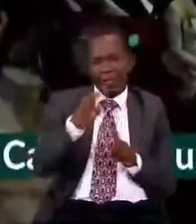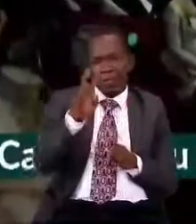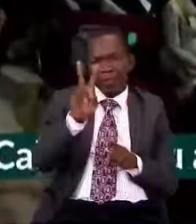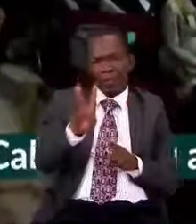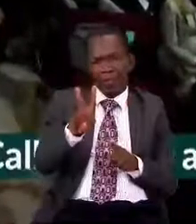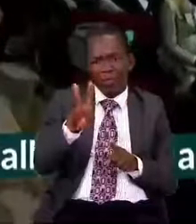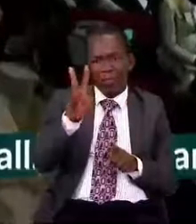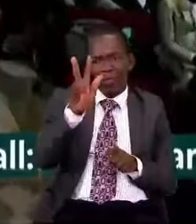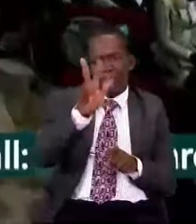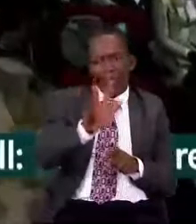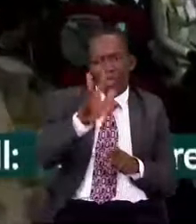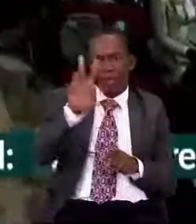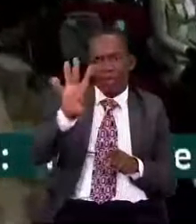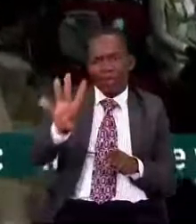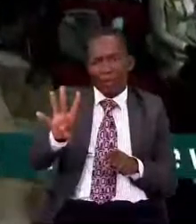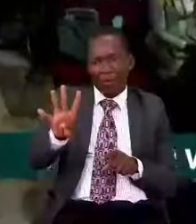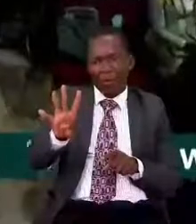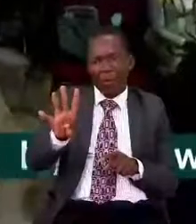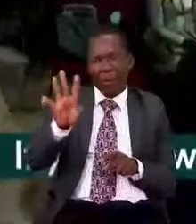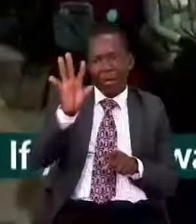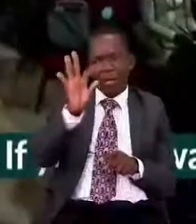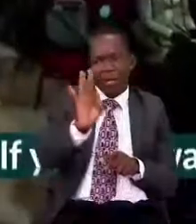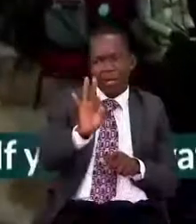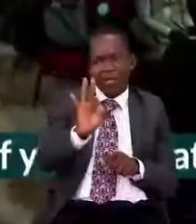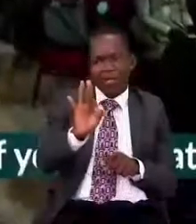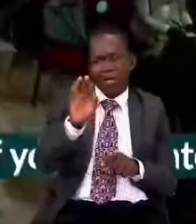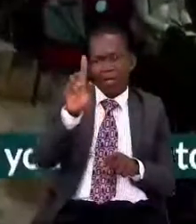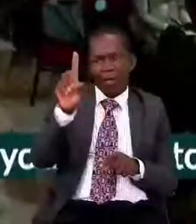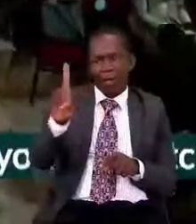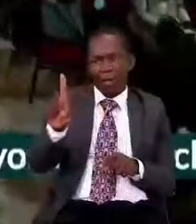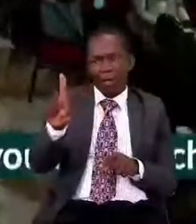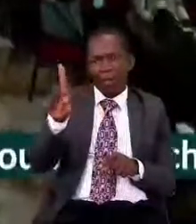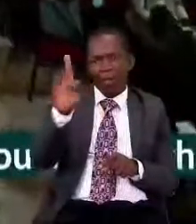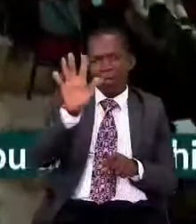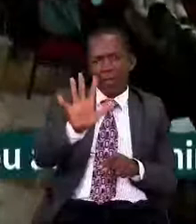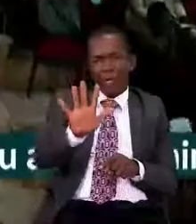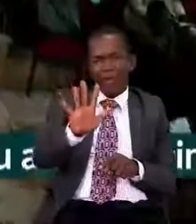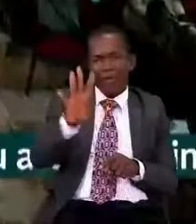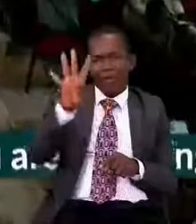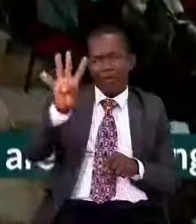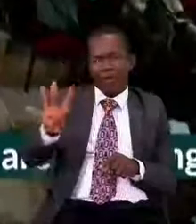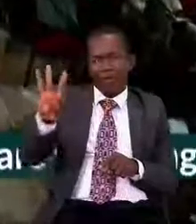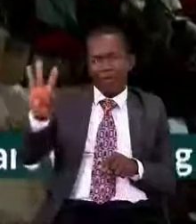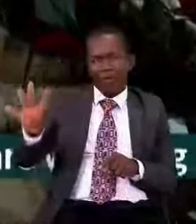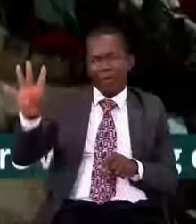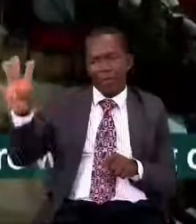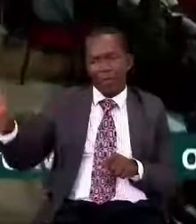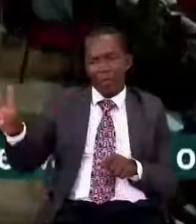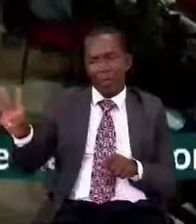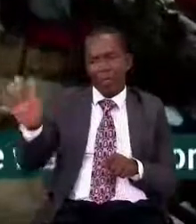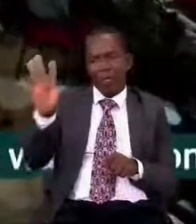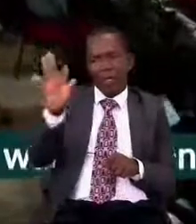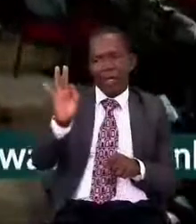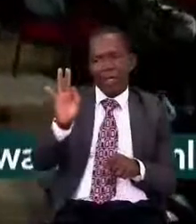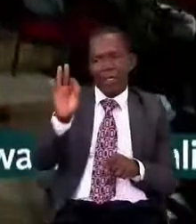votre coordonnée par plus vous nous envoyez votre coordonnée au plus